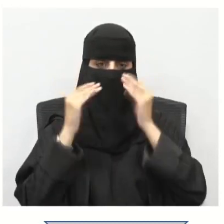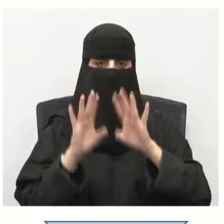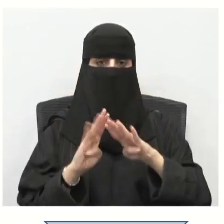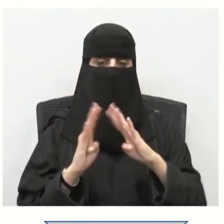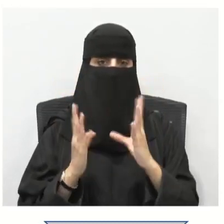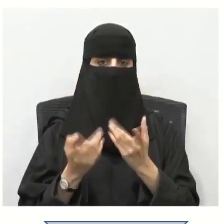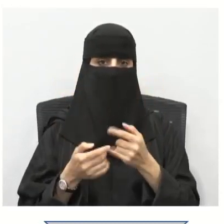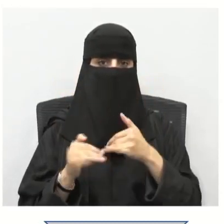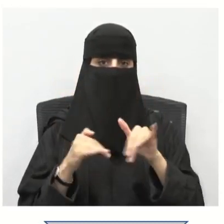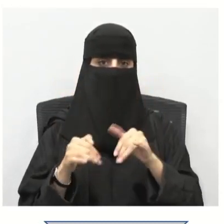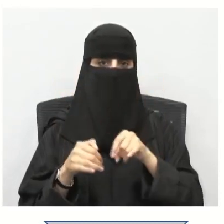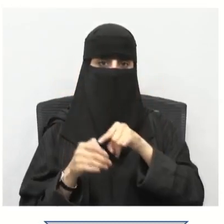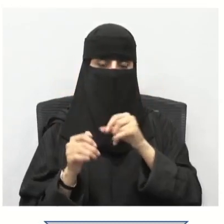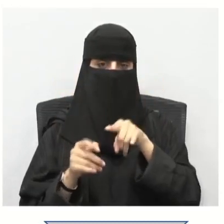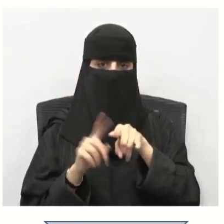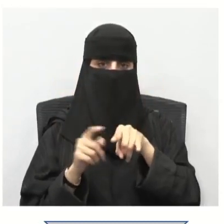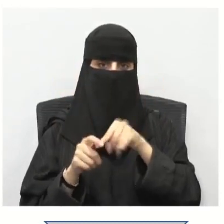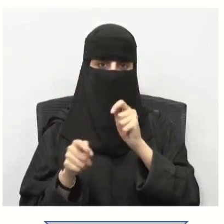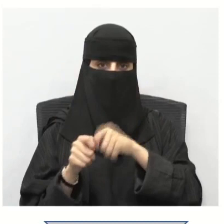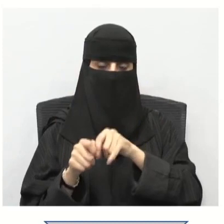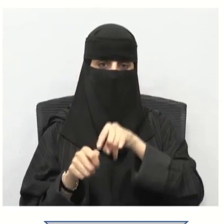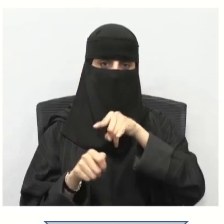ساتعلم كيف اجعلها